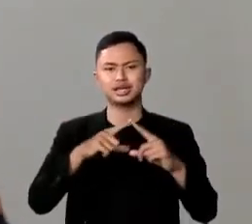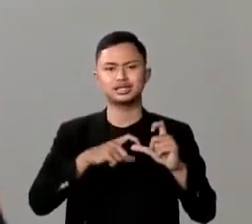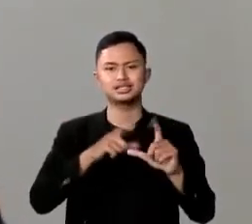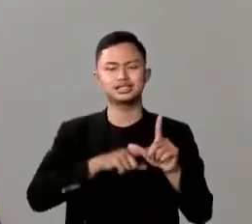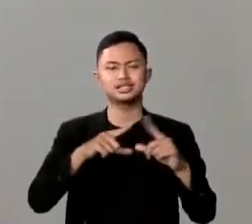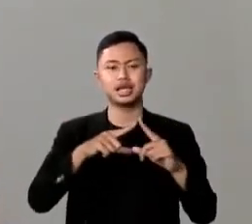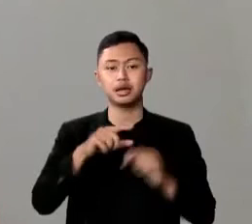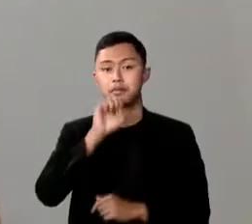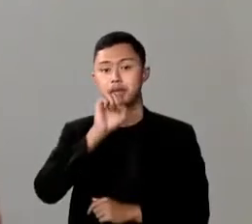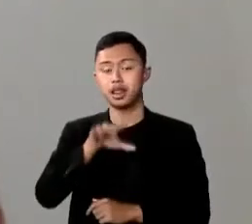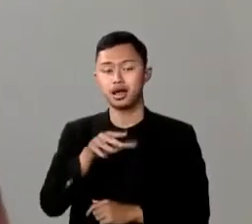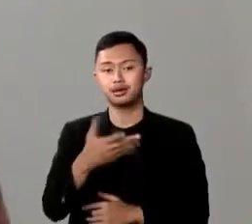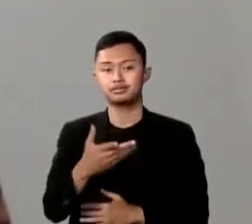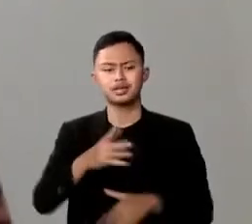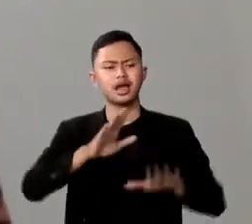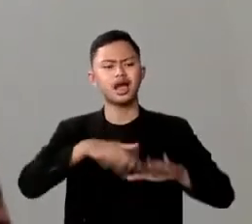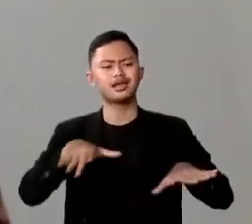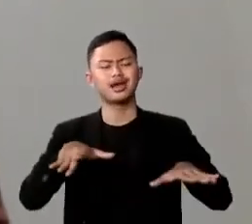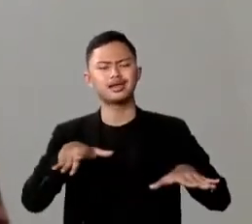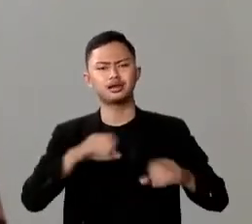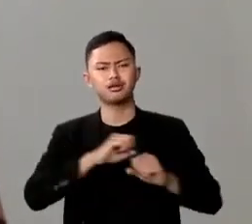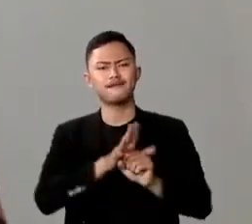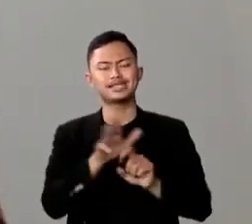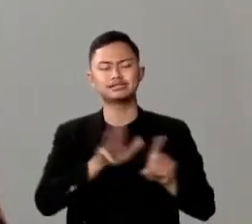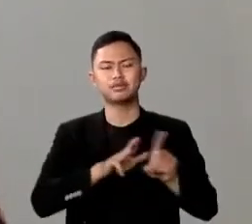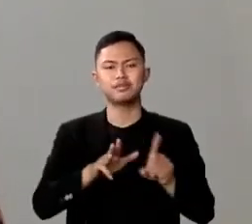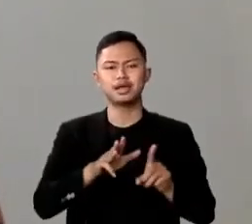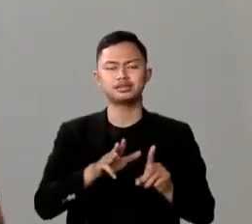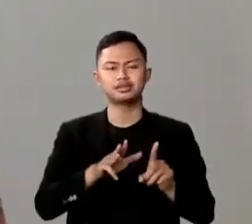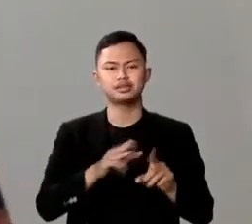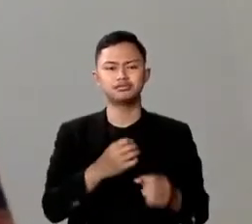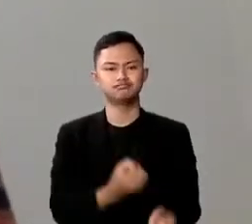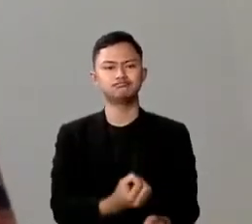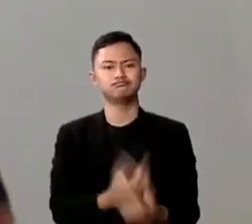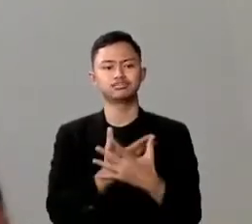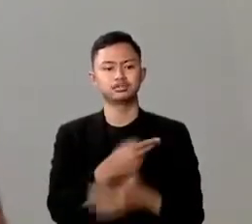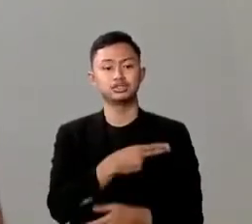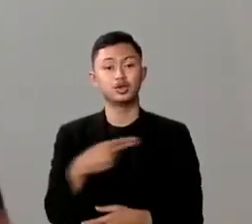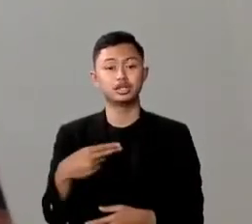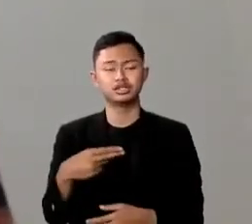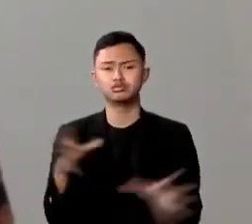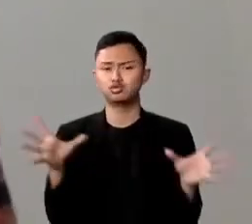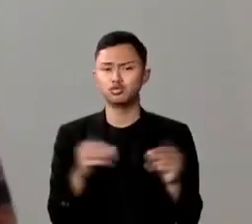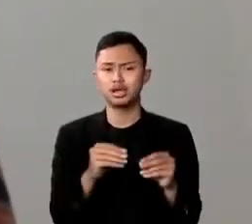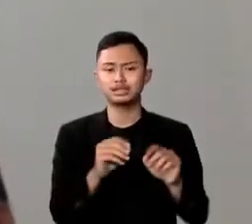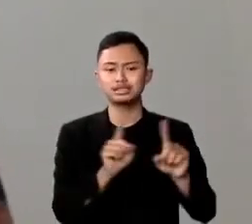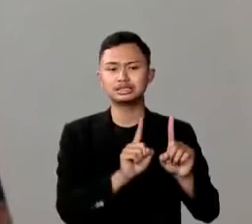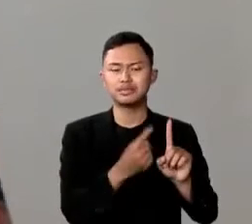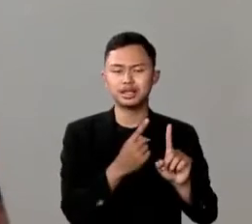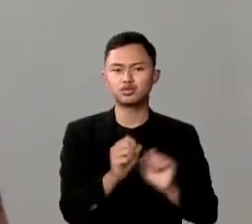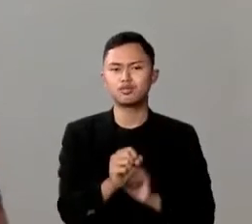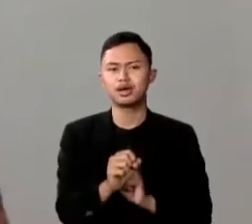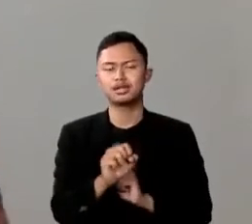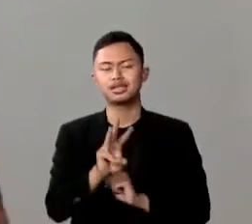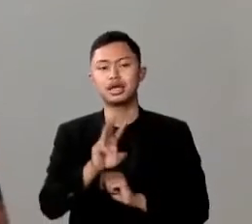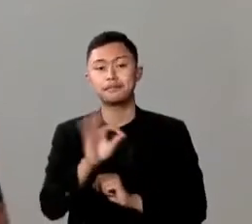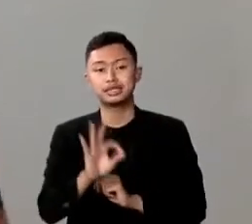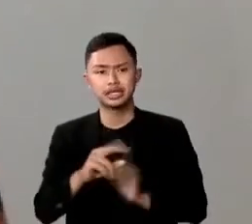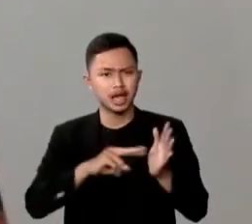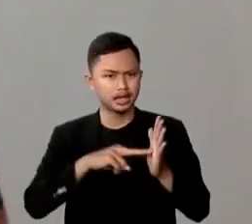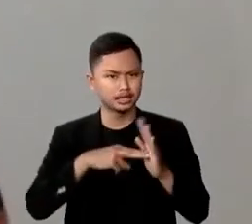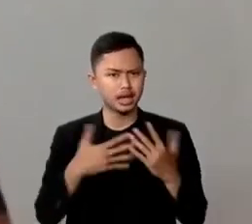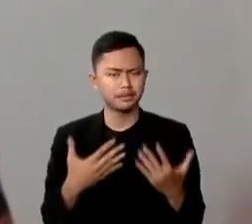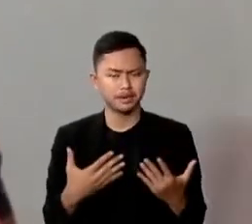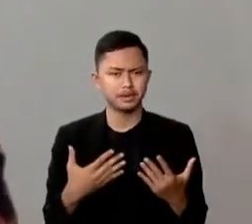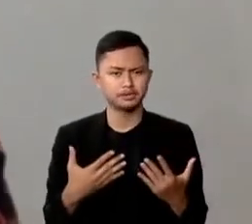proporsi dari anak-anak yang terinfeksi cover 19 Indonesia tadi papa sekitar 11,3 persen artinya